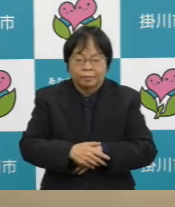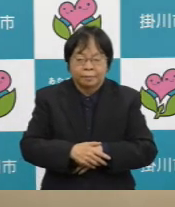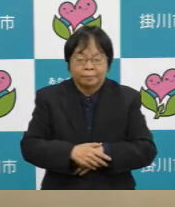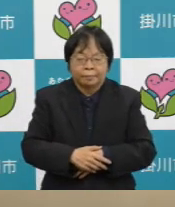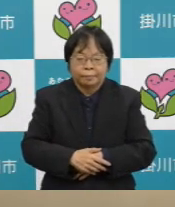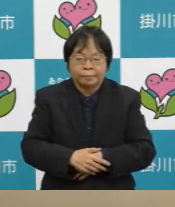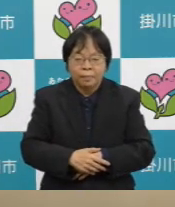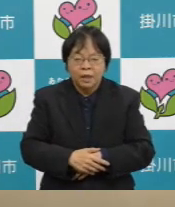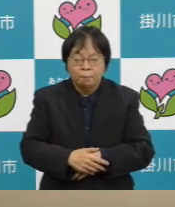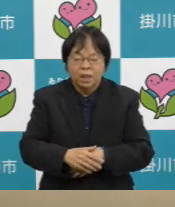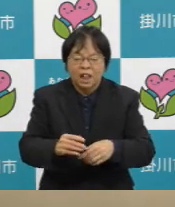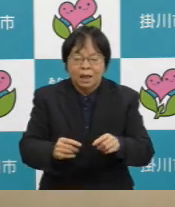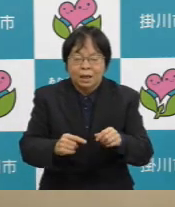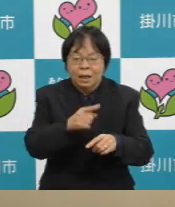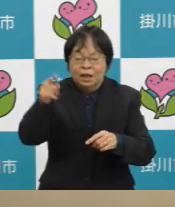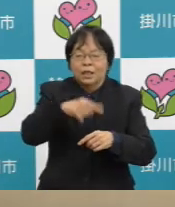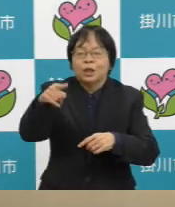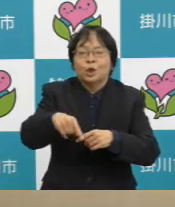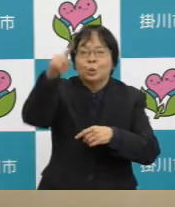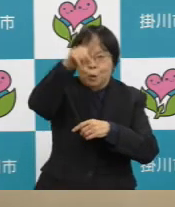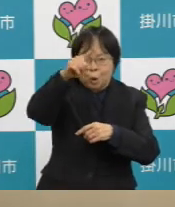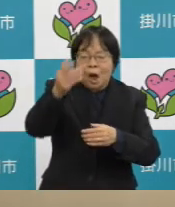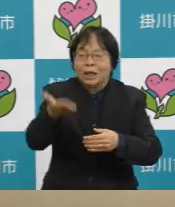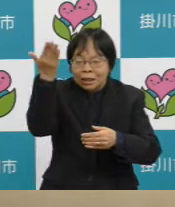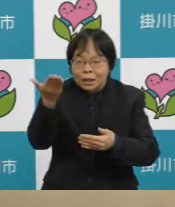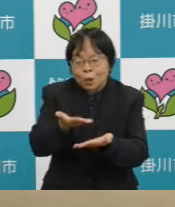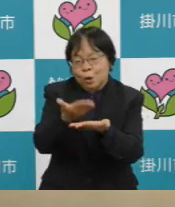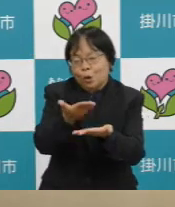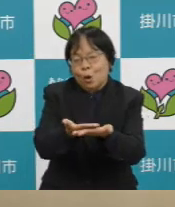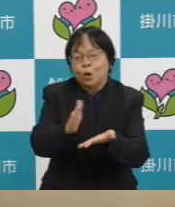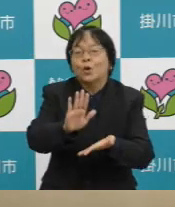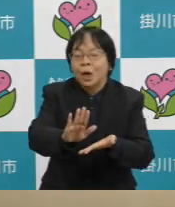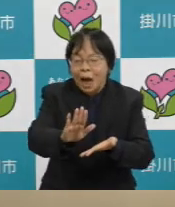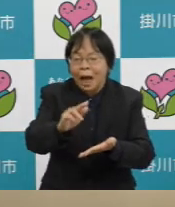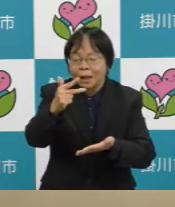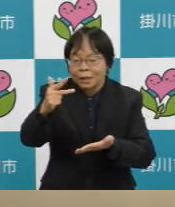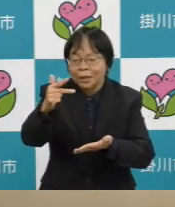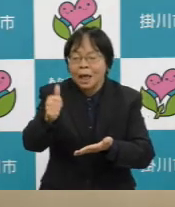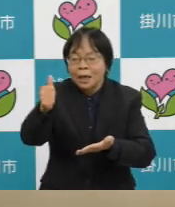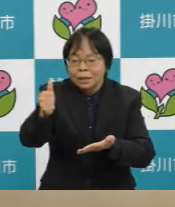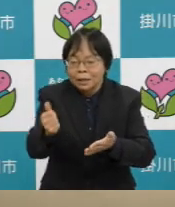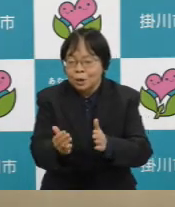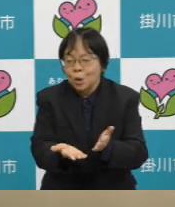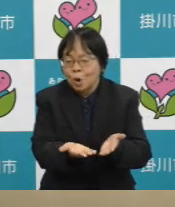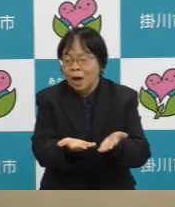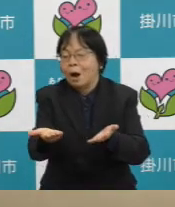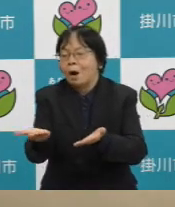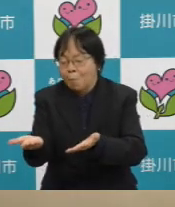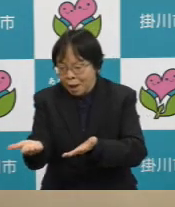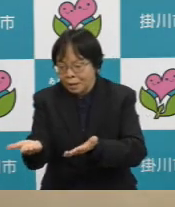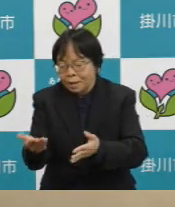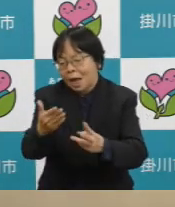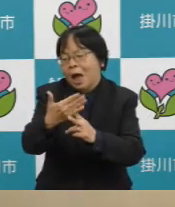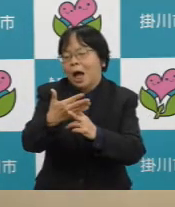要求があって、首長がそれを受け取って判断をして、まあ、議会の考